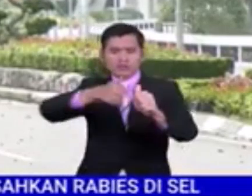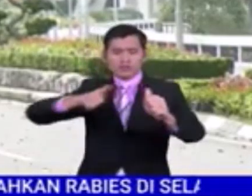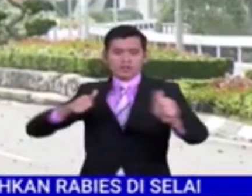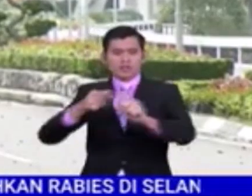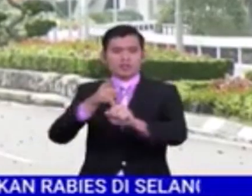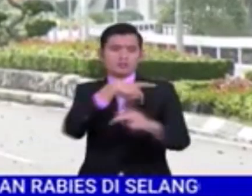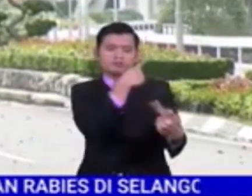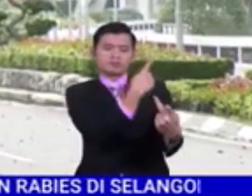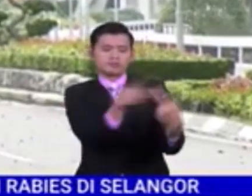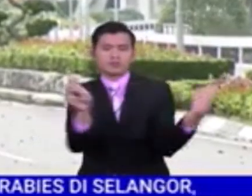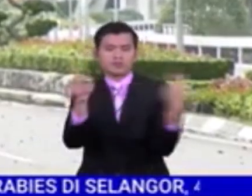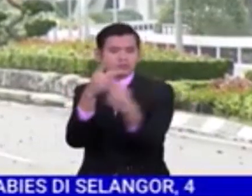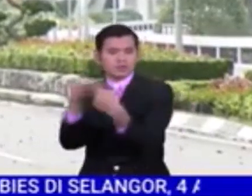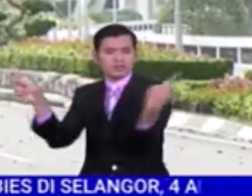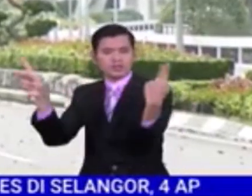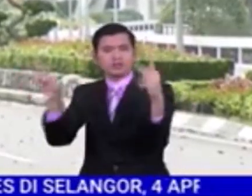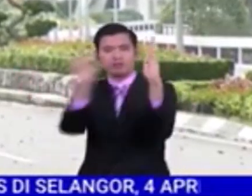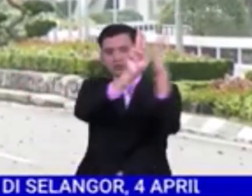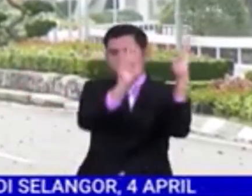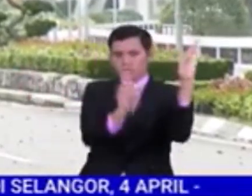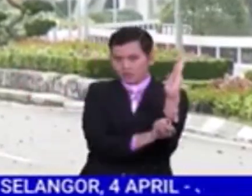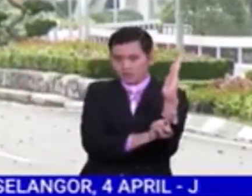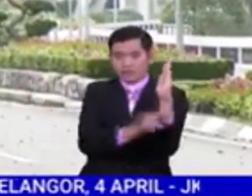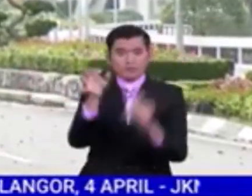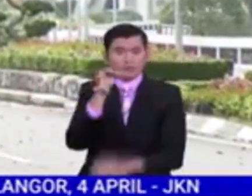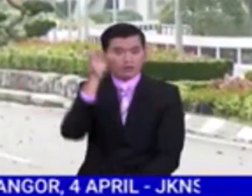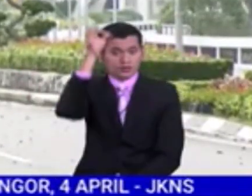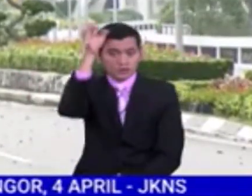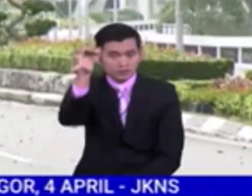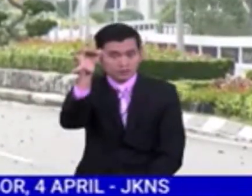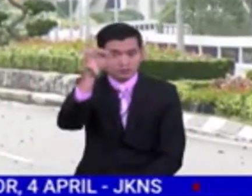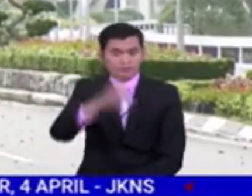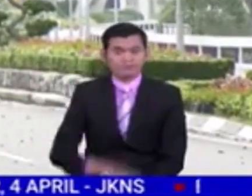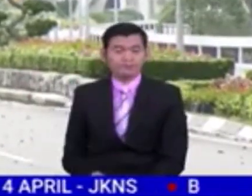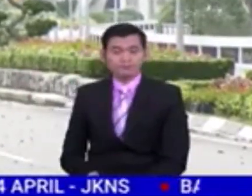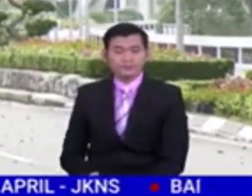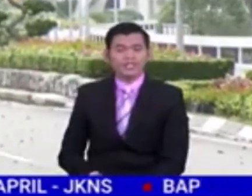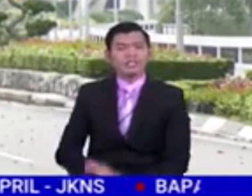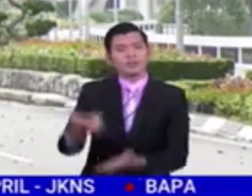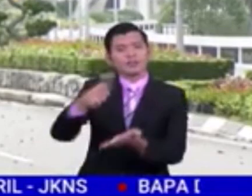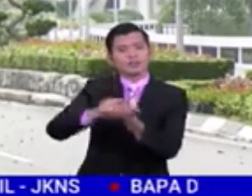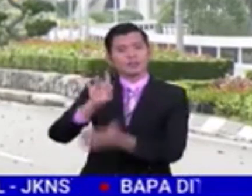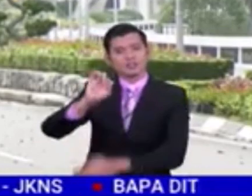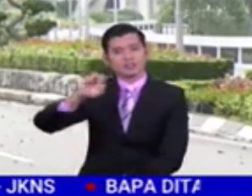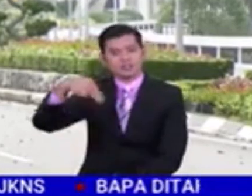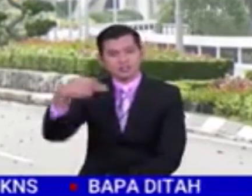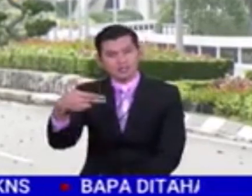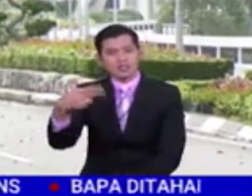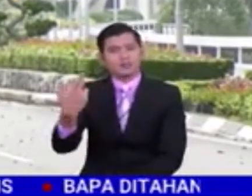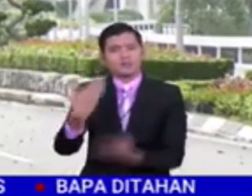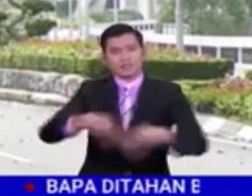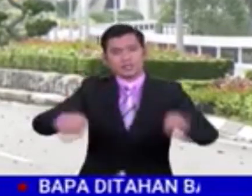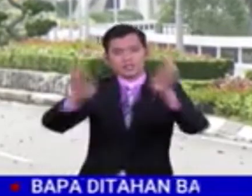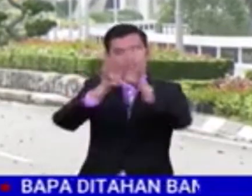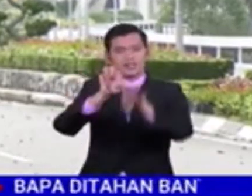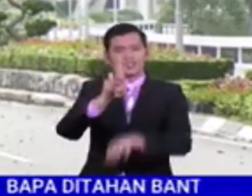sebarang percanggahan dari aspek perundangan pada masa akan datang. Atika Ismail, Berita RTM.